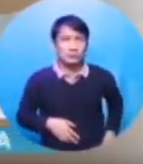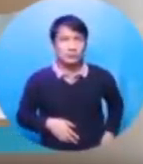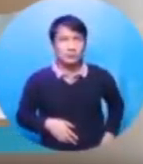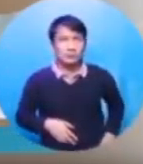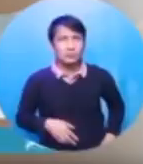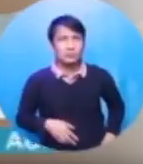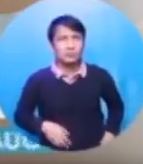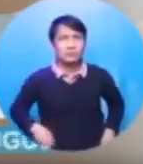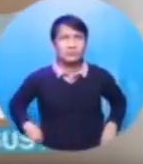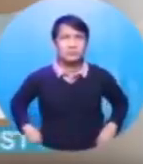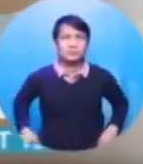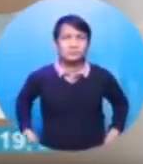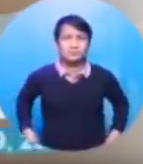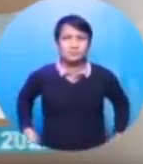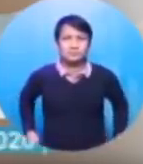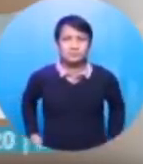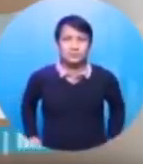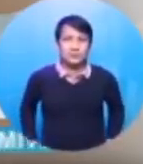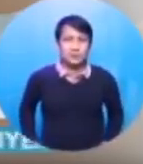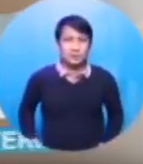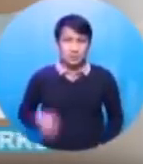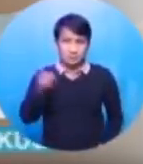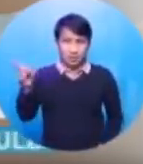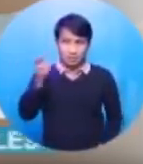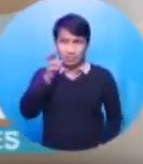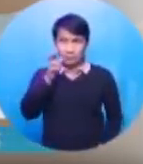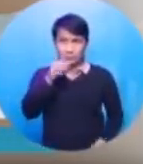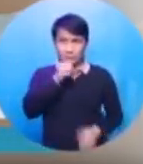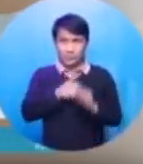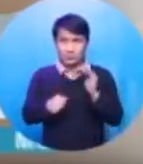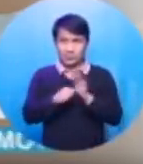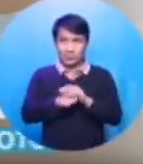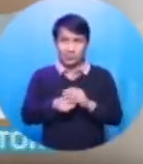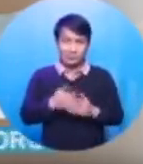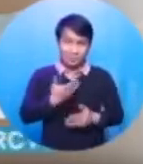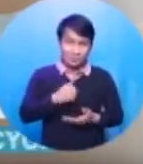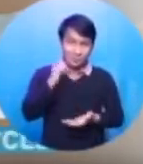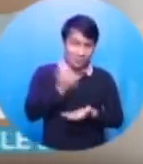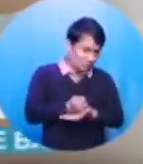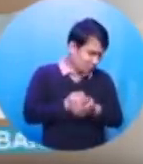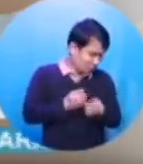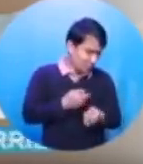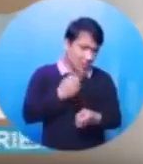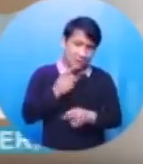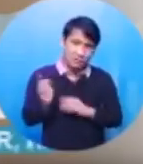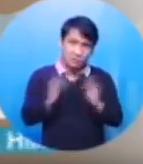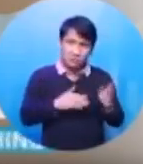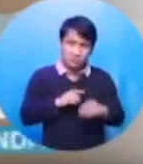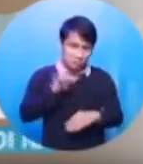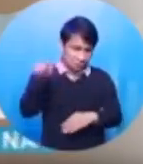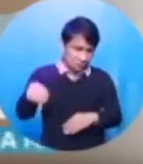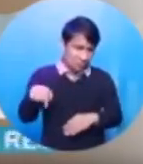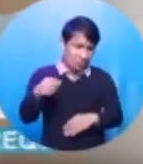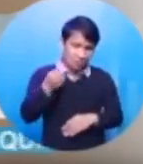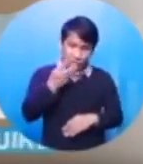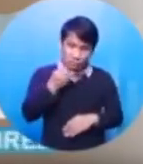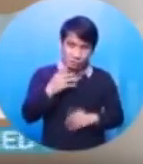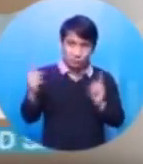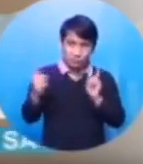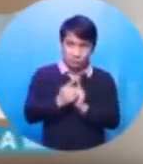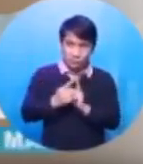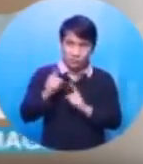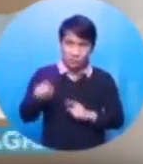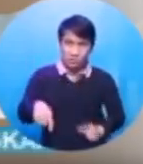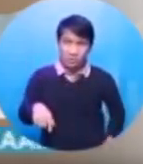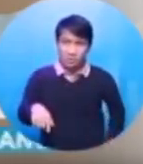Sandali lang. O baka naman, Rihina, may tinatago ka. Natatakot ka na dahil kapag na-approve na yung kanyang papeles, sir, at pumunta siya Hong Kong, magkikita na kayo